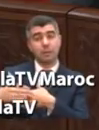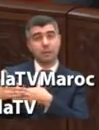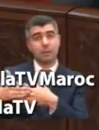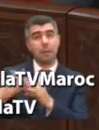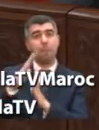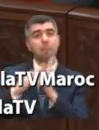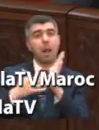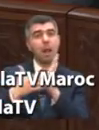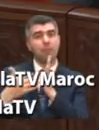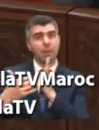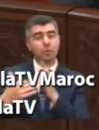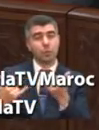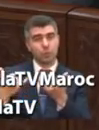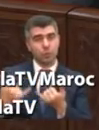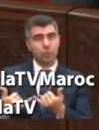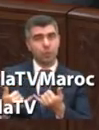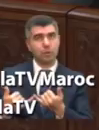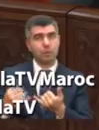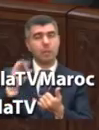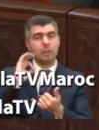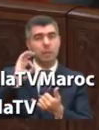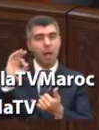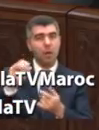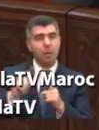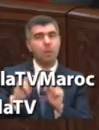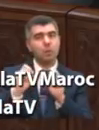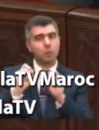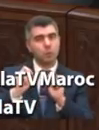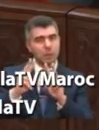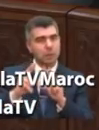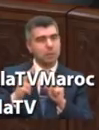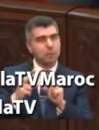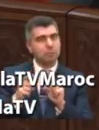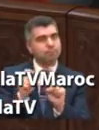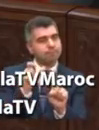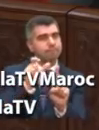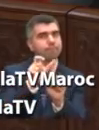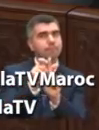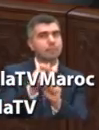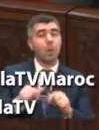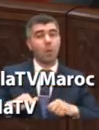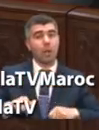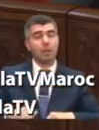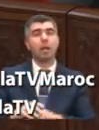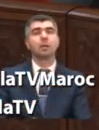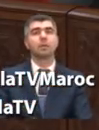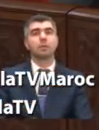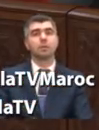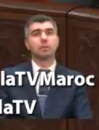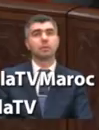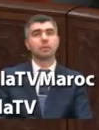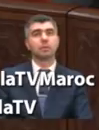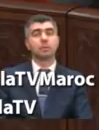مبرمجة، خاص اليوم مجلس الجامعة يواكب هذا المشروع. حنايا بالنسبة للوزارة،